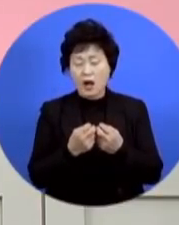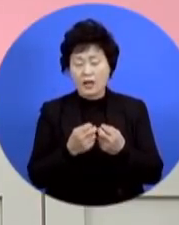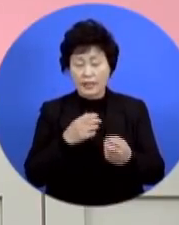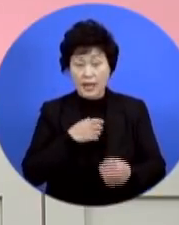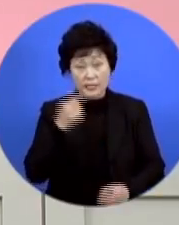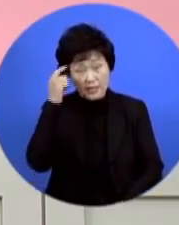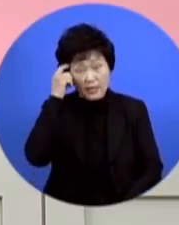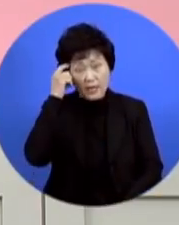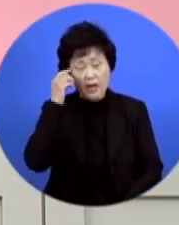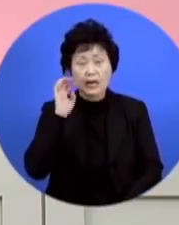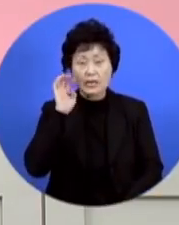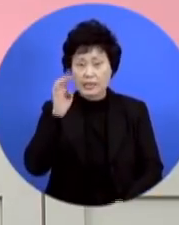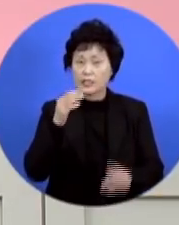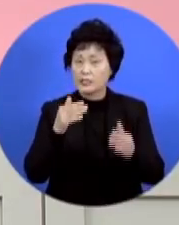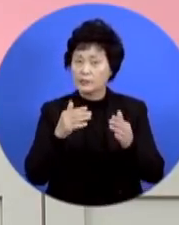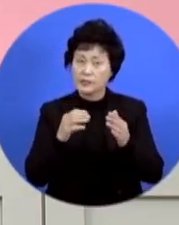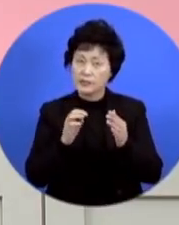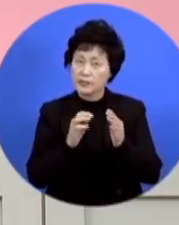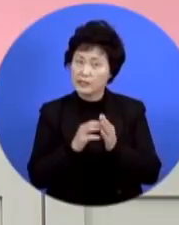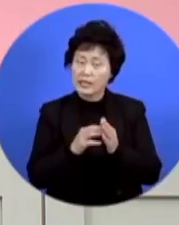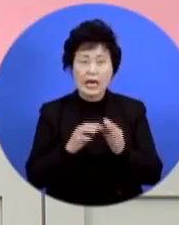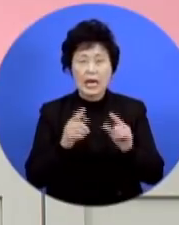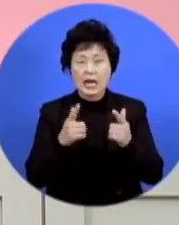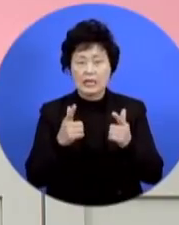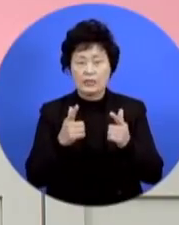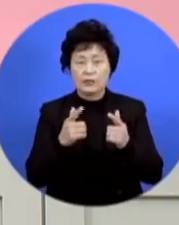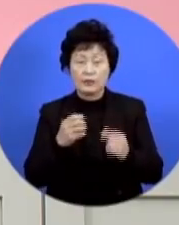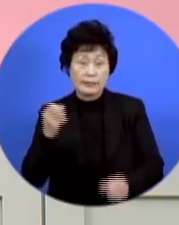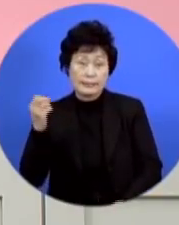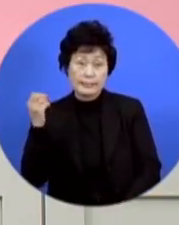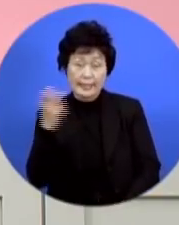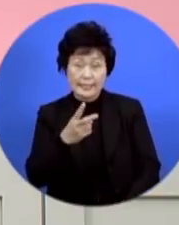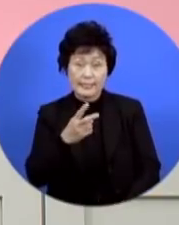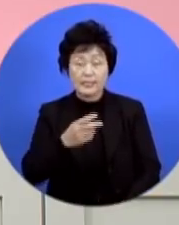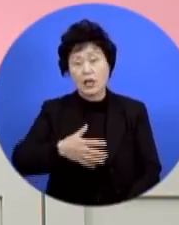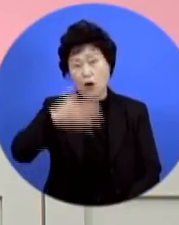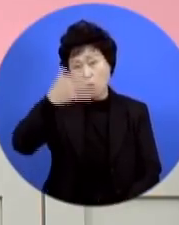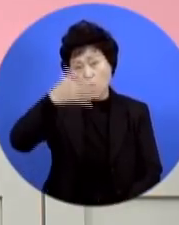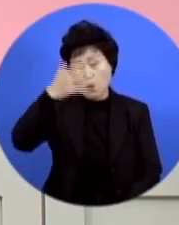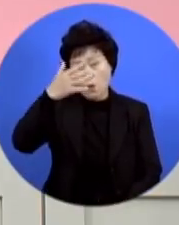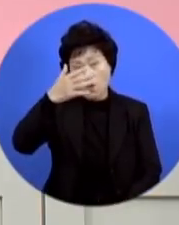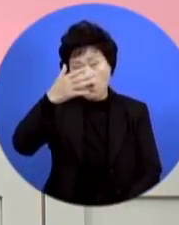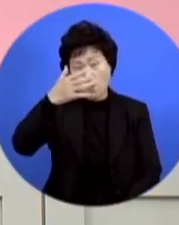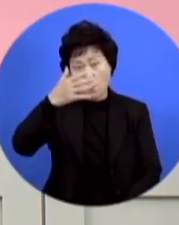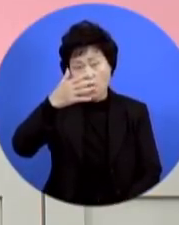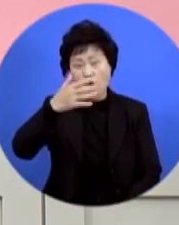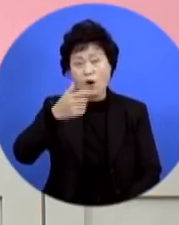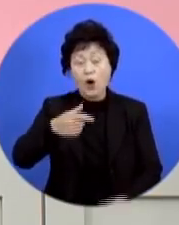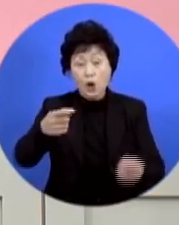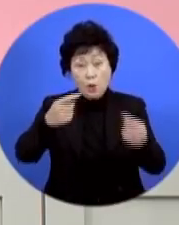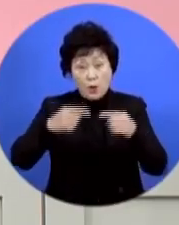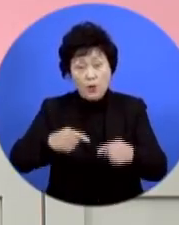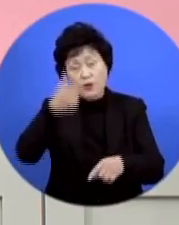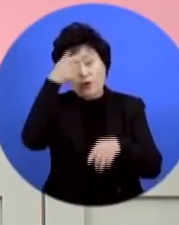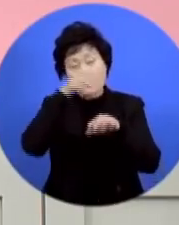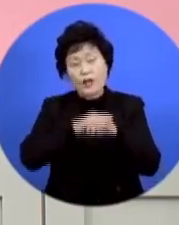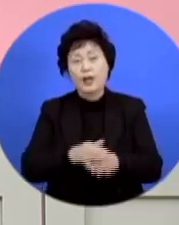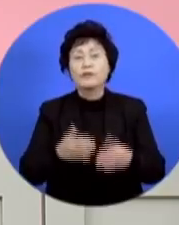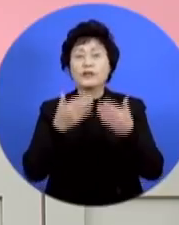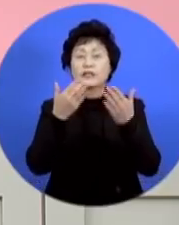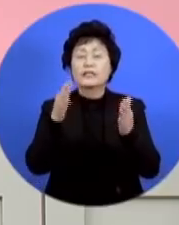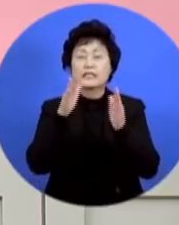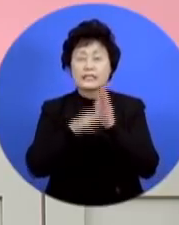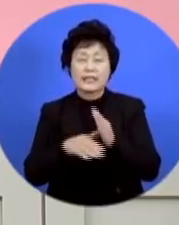못하겠다. 그래서 제가 선포를 했죠. 다시 오프라인으로 모일 때까지 내가 새벽 기도 플러스를 계속 가겠다.